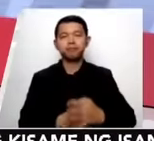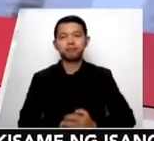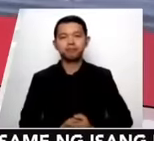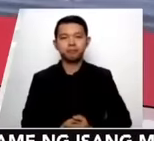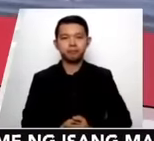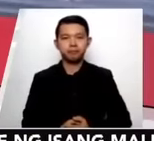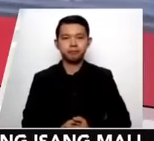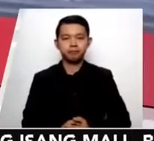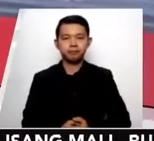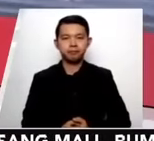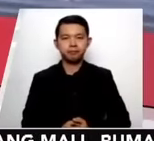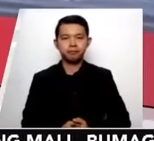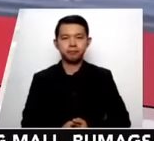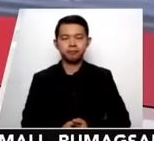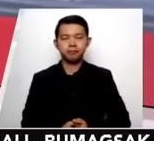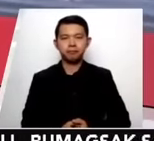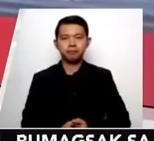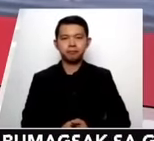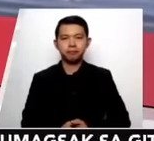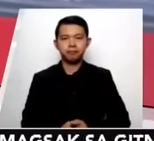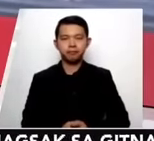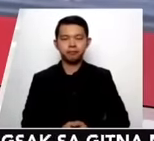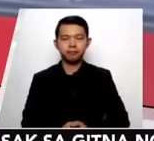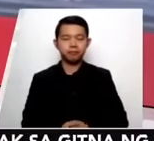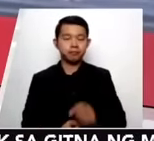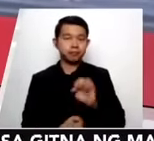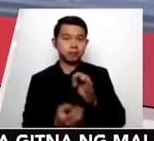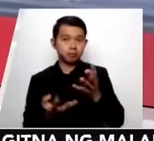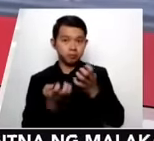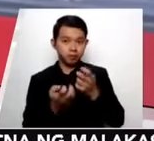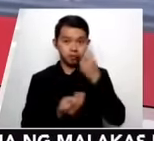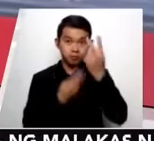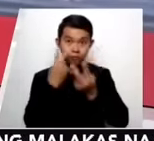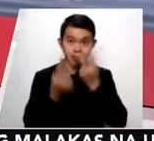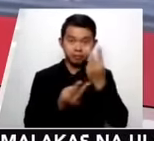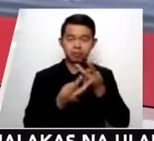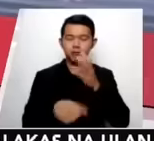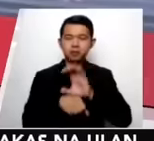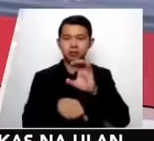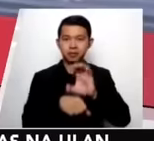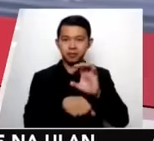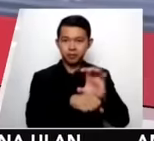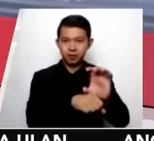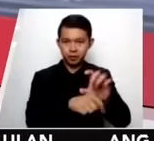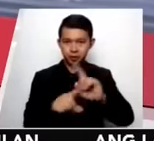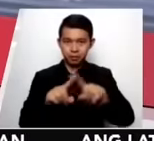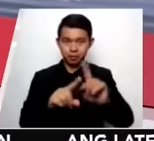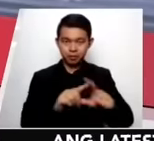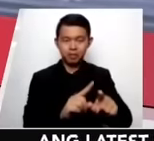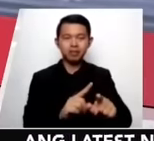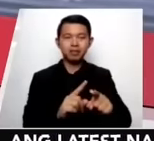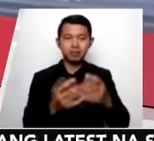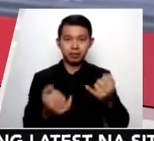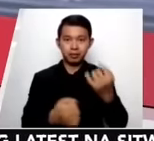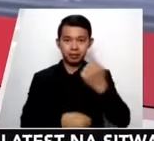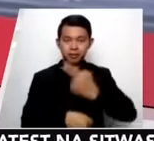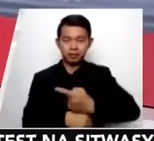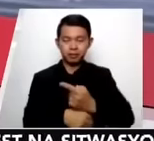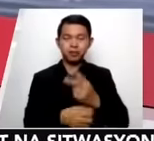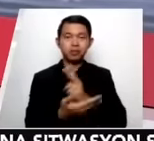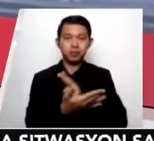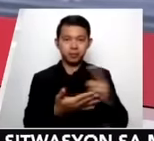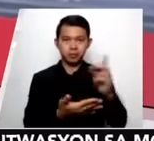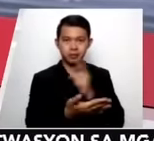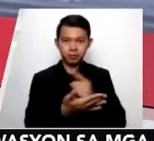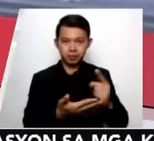Kung plano niyong kumpletuhin ang bisita iglesia ngayong mahal na araw, magagawa yan sa Intramuros, Maynila kung saan magkakalapit lang ang mga